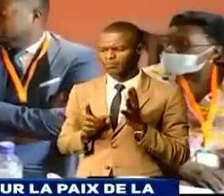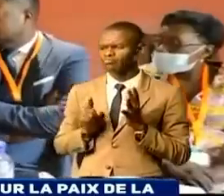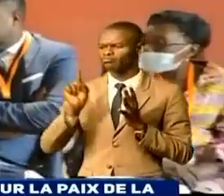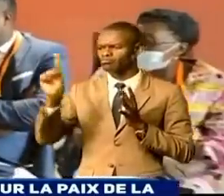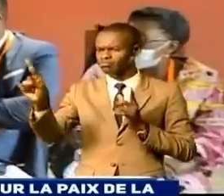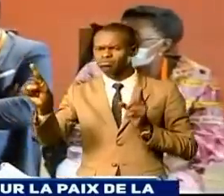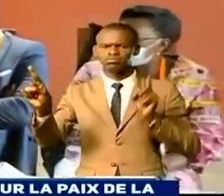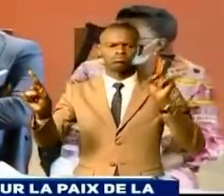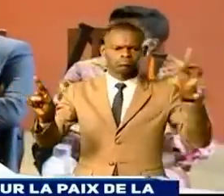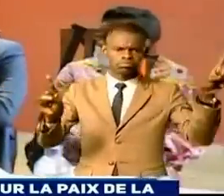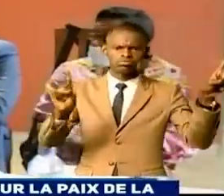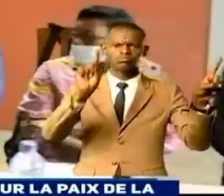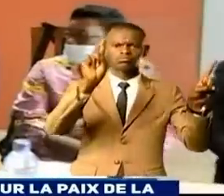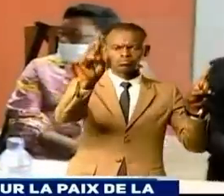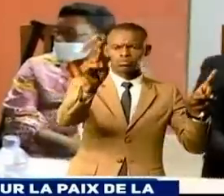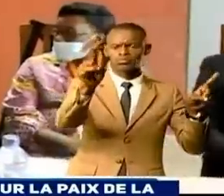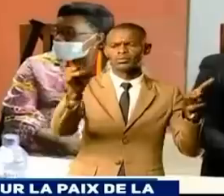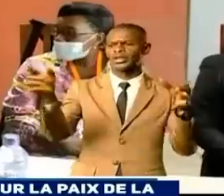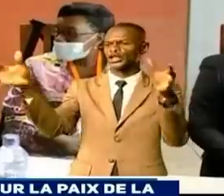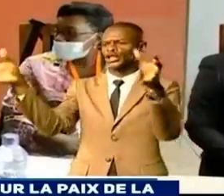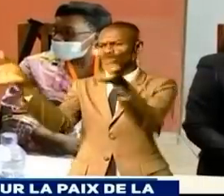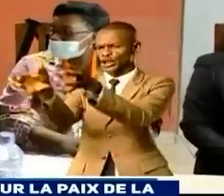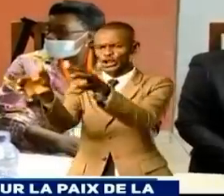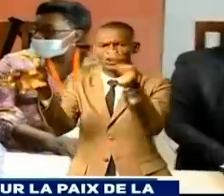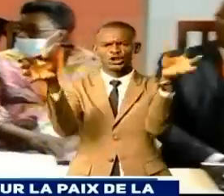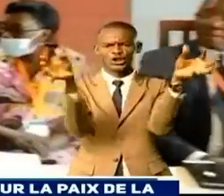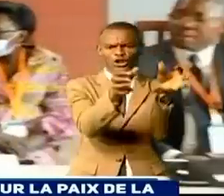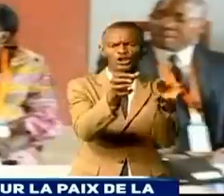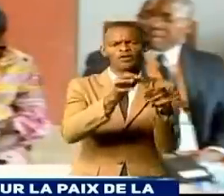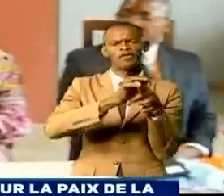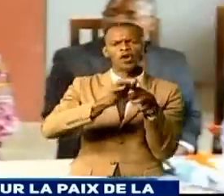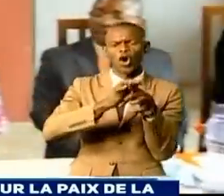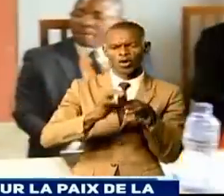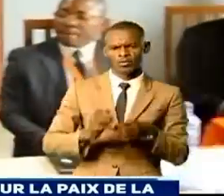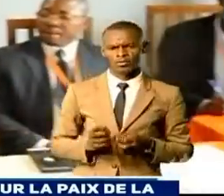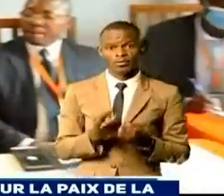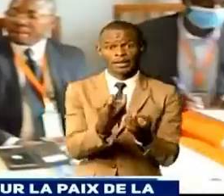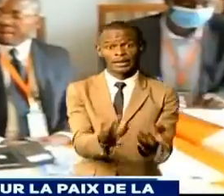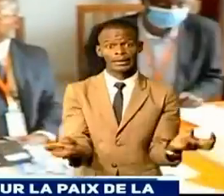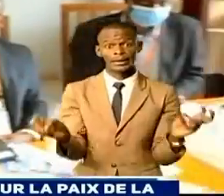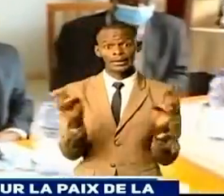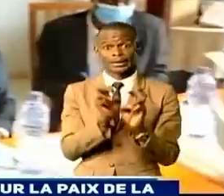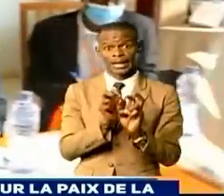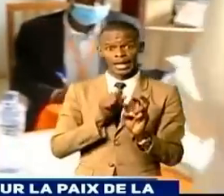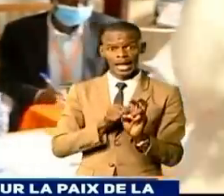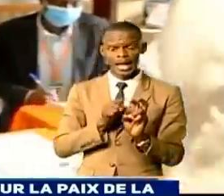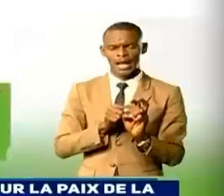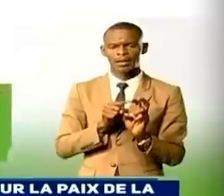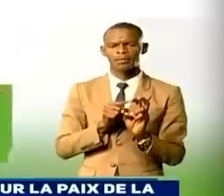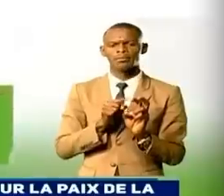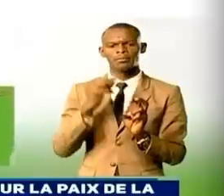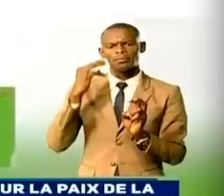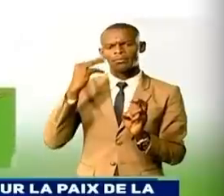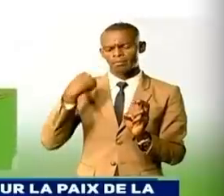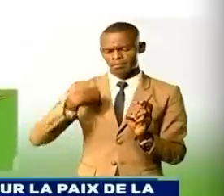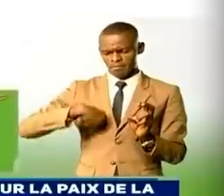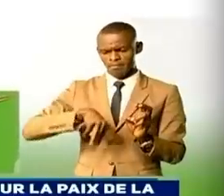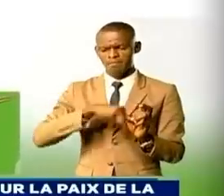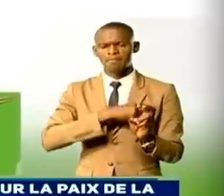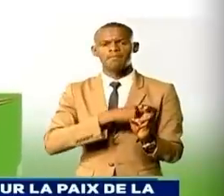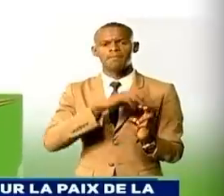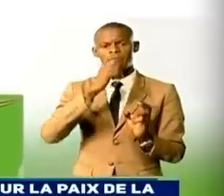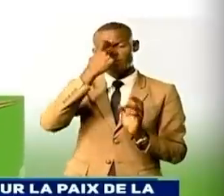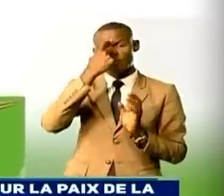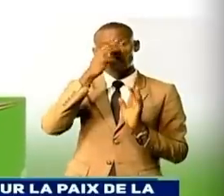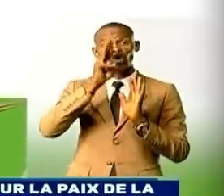a regroupé la société civile, les membres du gouvernement, ainsi que ceux de la CIRGL. Dans la foulée,